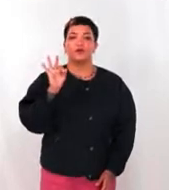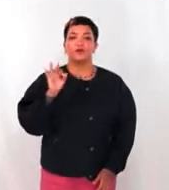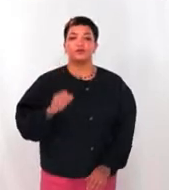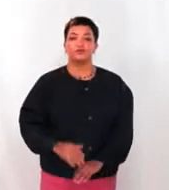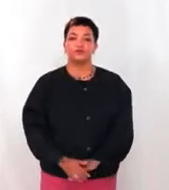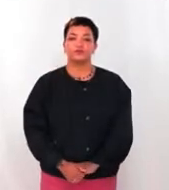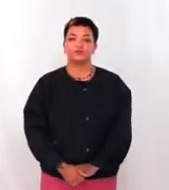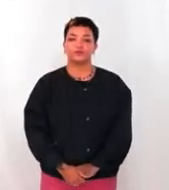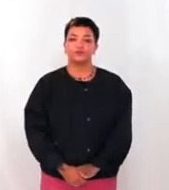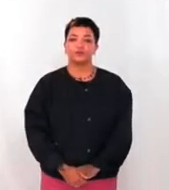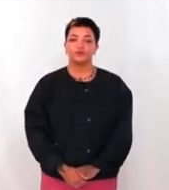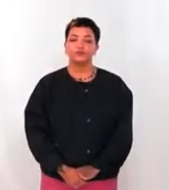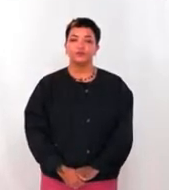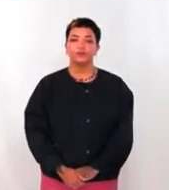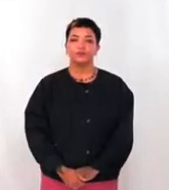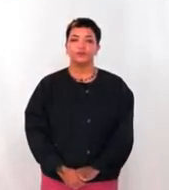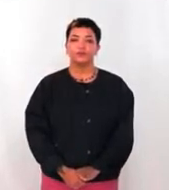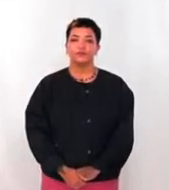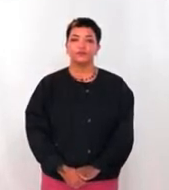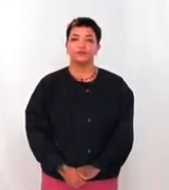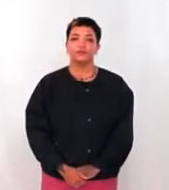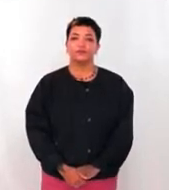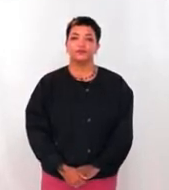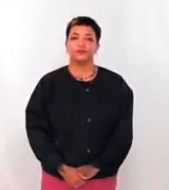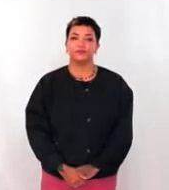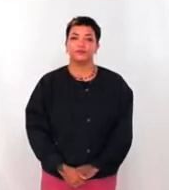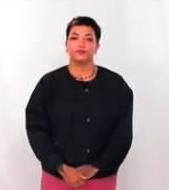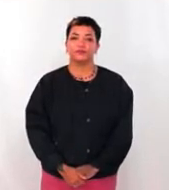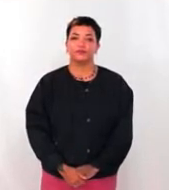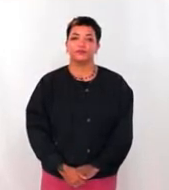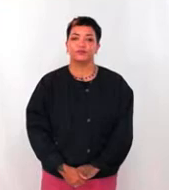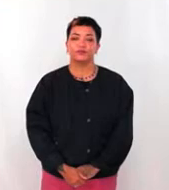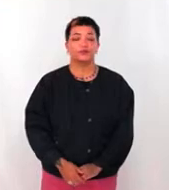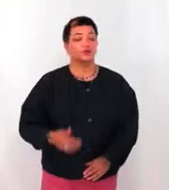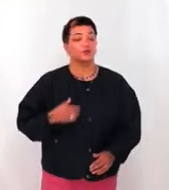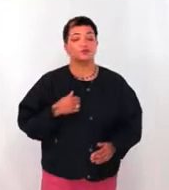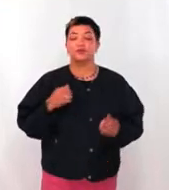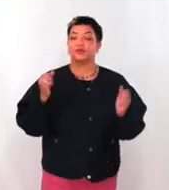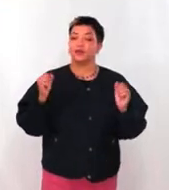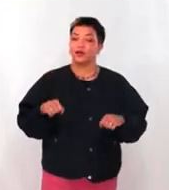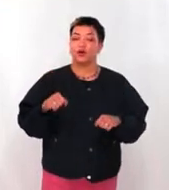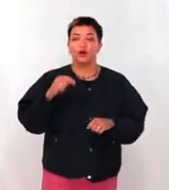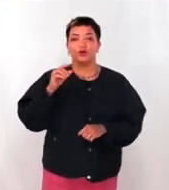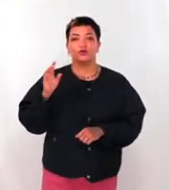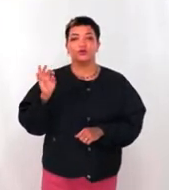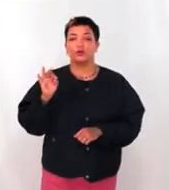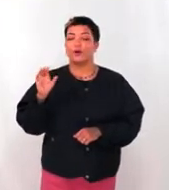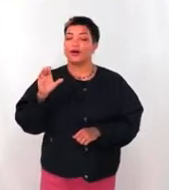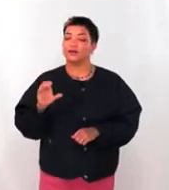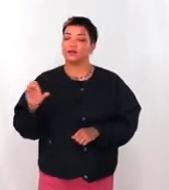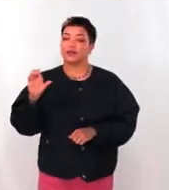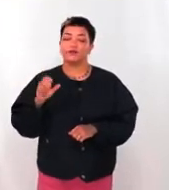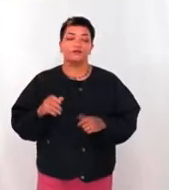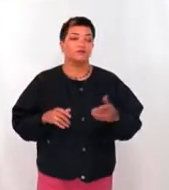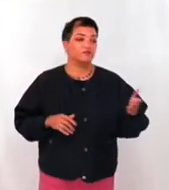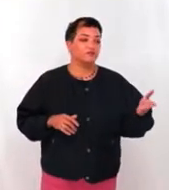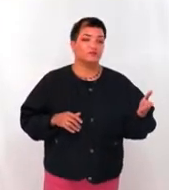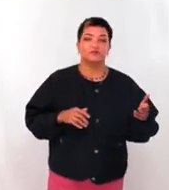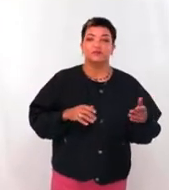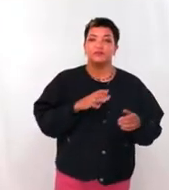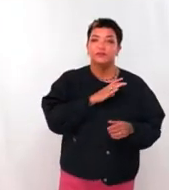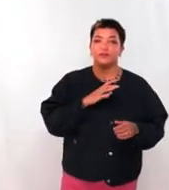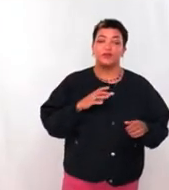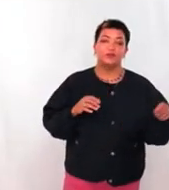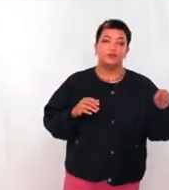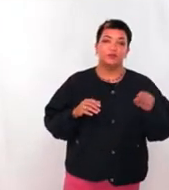Merci. Je vais abonder dans ce qui a été dit, tant par Thomas Cazenave que, bien évidemment, par Béatrice Sabouret.